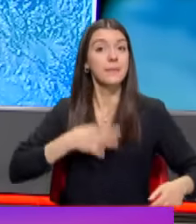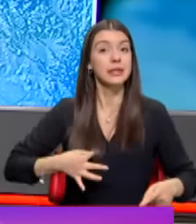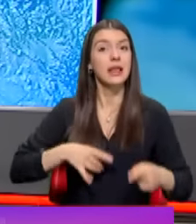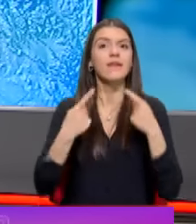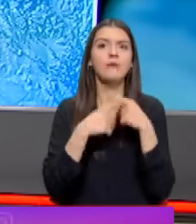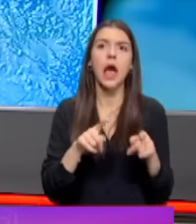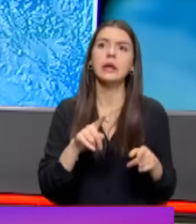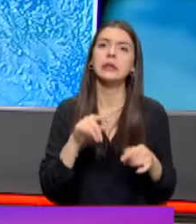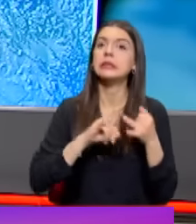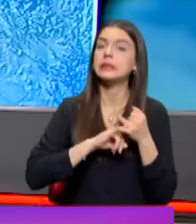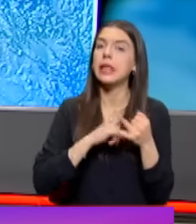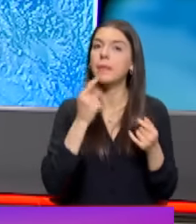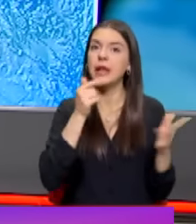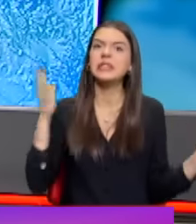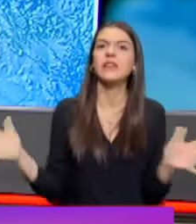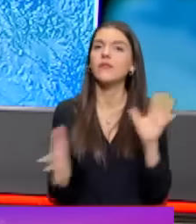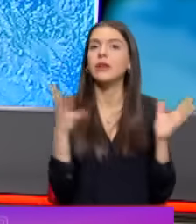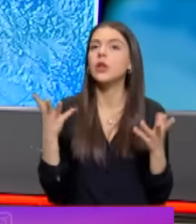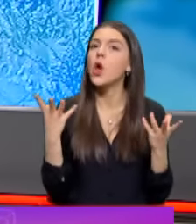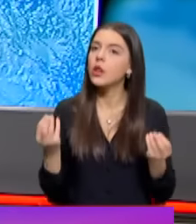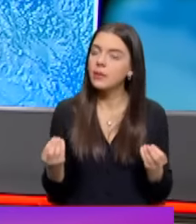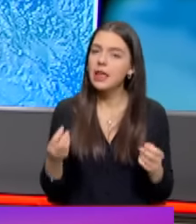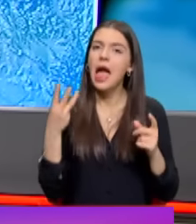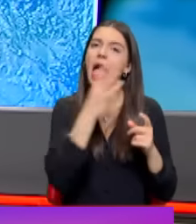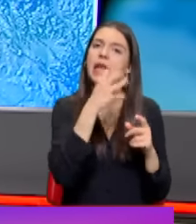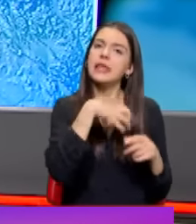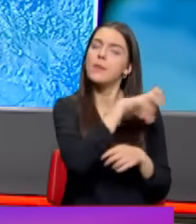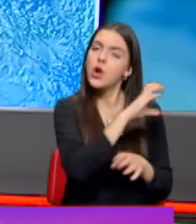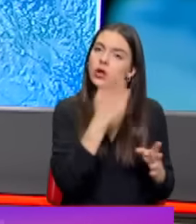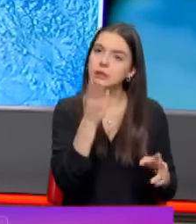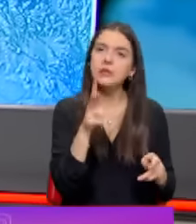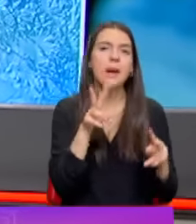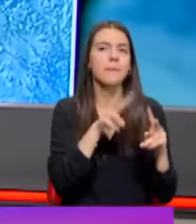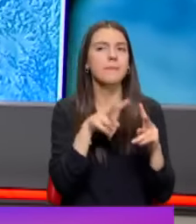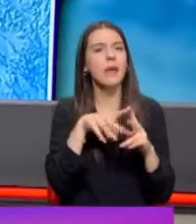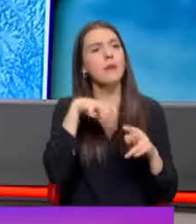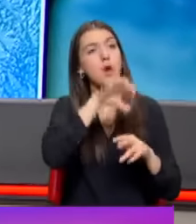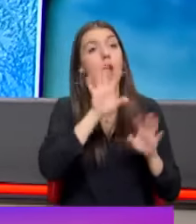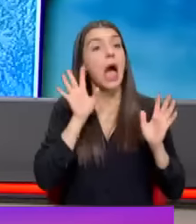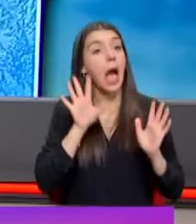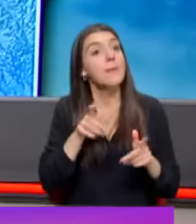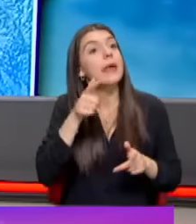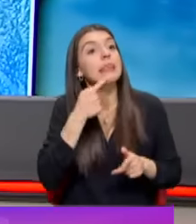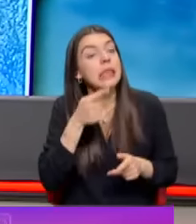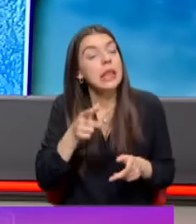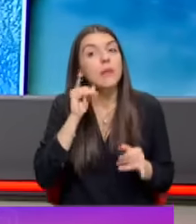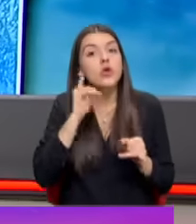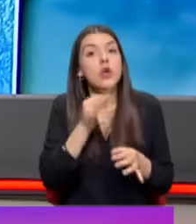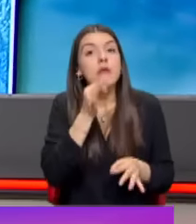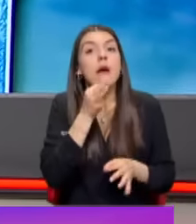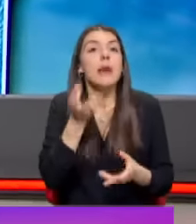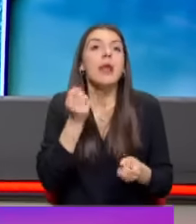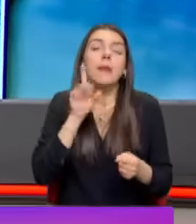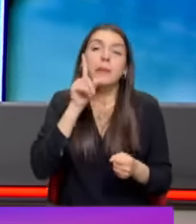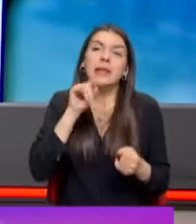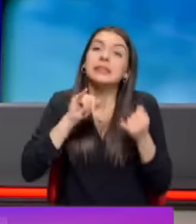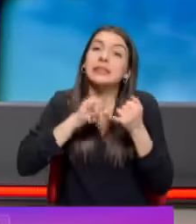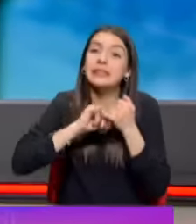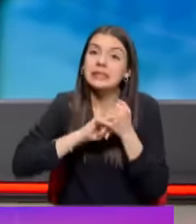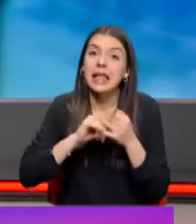kuvvetli fırtına olabilir. Ege'den, Marmara'dan aman diyelim kötü haber almayalım. Salı bir